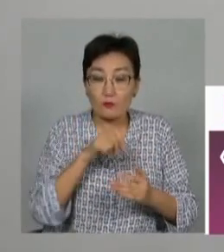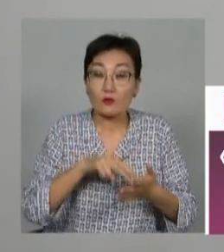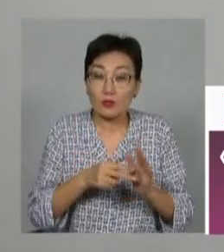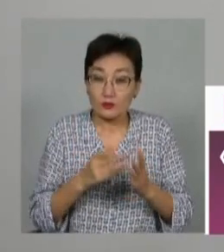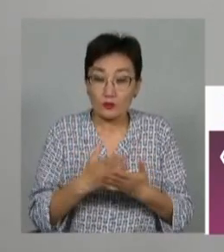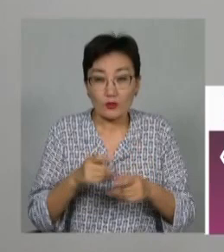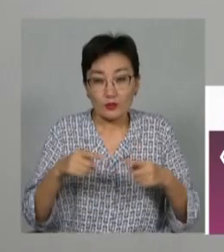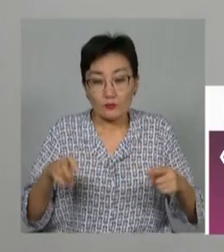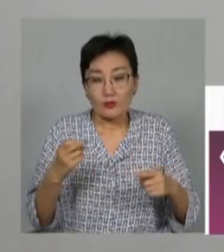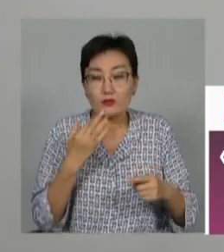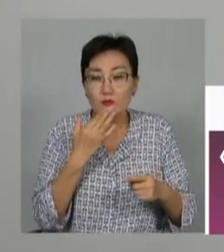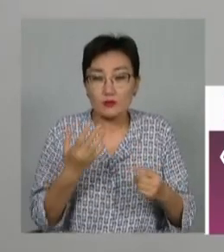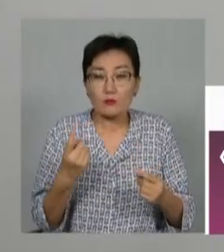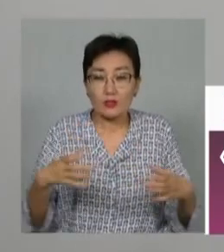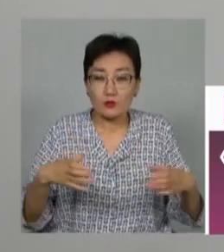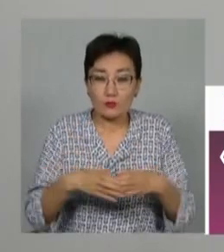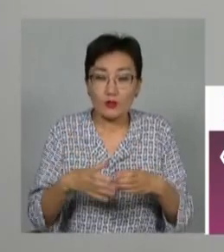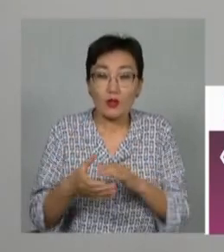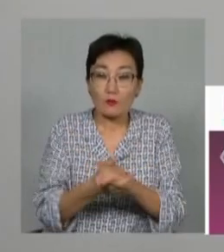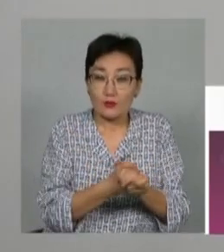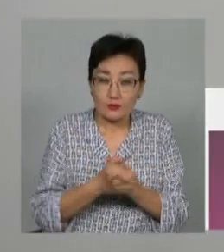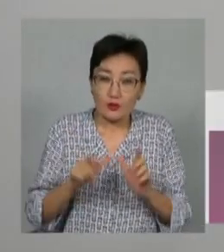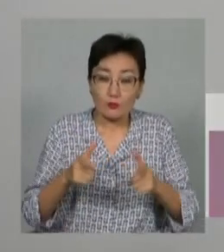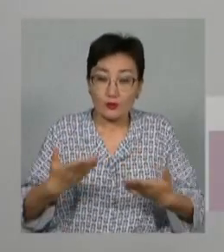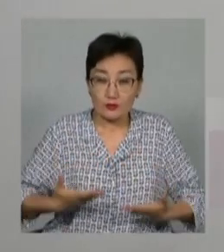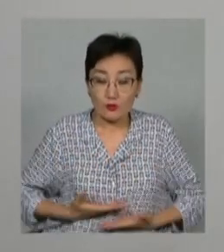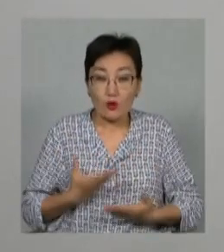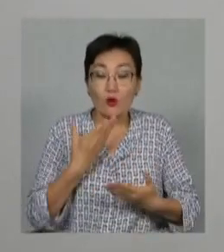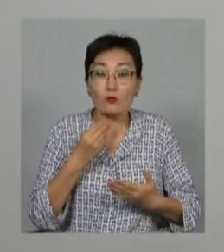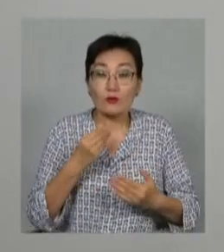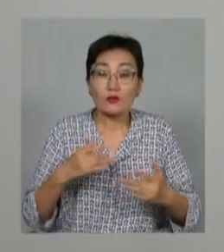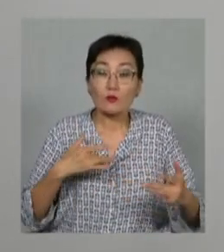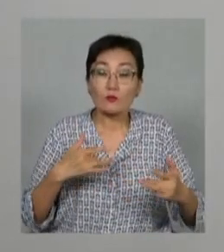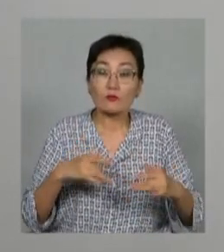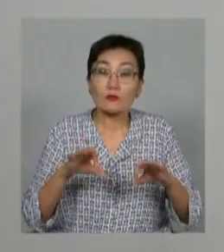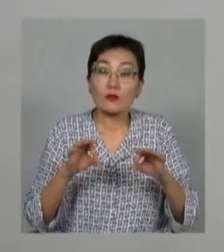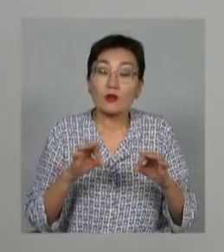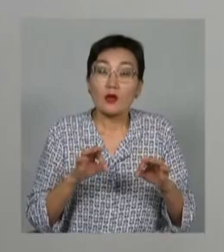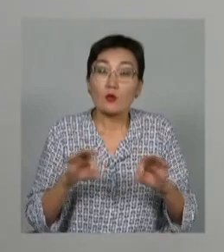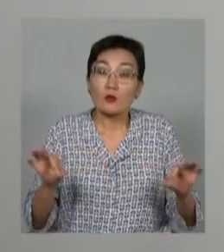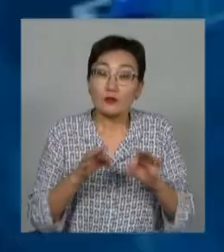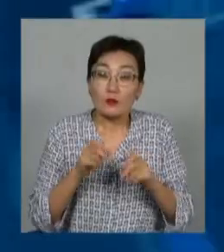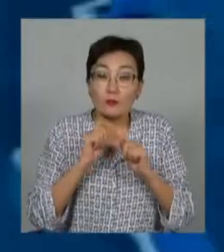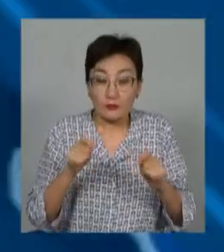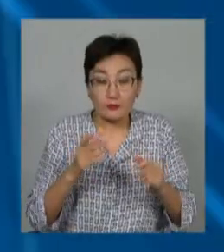бар. Түрлі ұлт өкілдері бір қорда тату тәттіміз, өздерінің өнерлерін көрермендерге паш етіп жатыр.